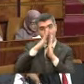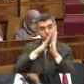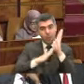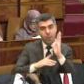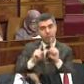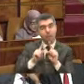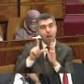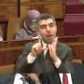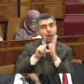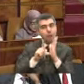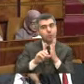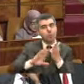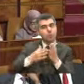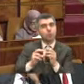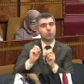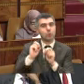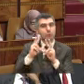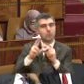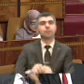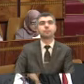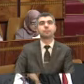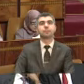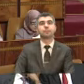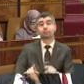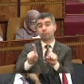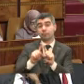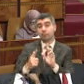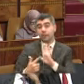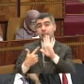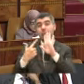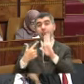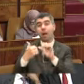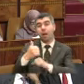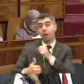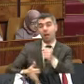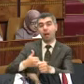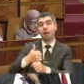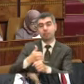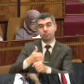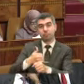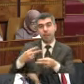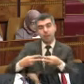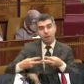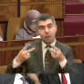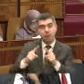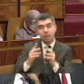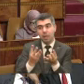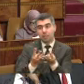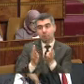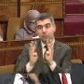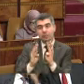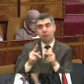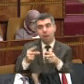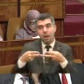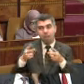حقاً للمواطنين، ولماذا بعد مضي أكثر من 7 سنوات من صدور القانون لم ترى اللجنة المختلطة النور